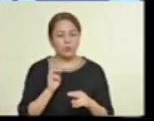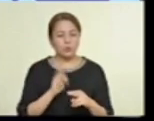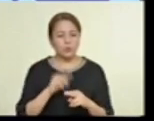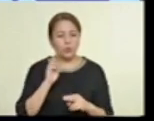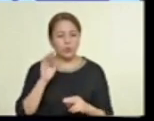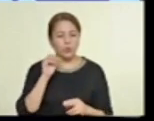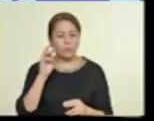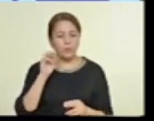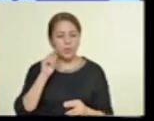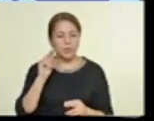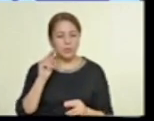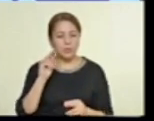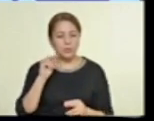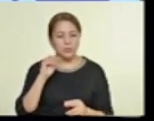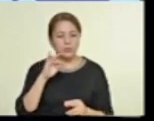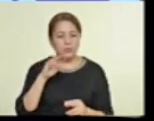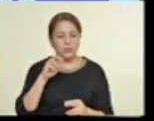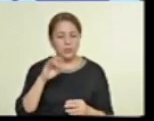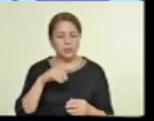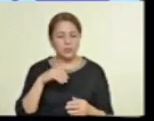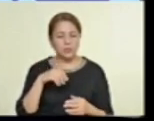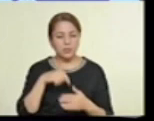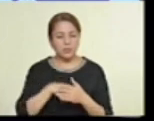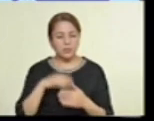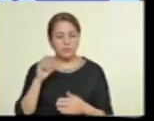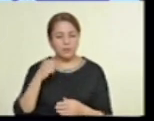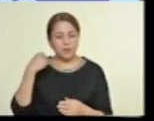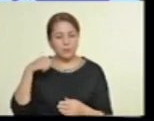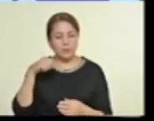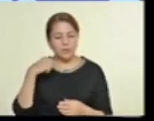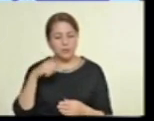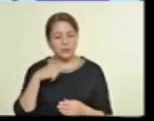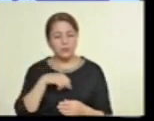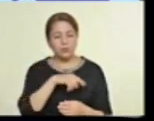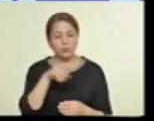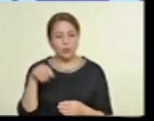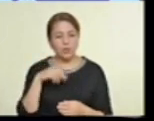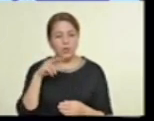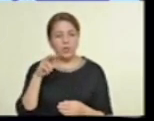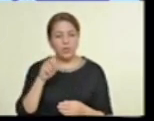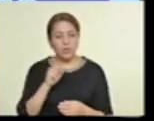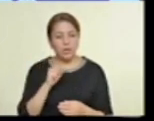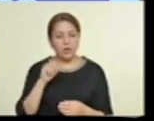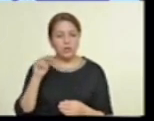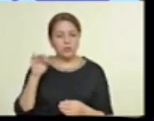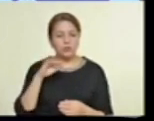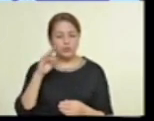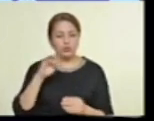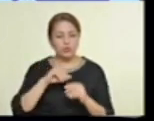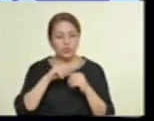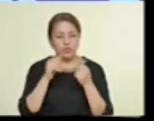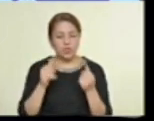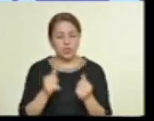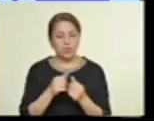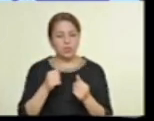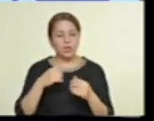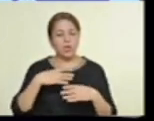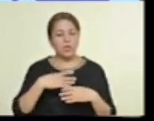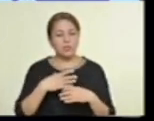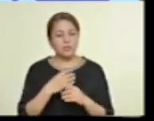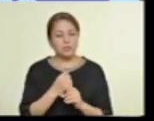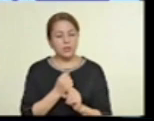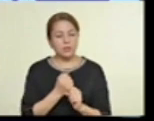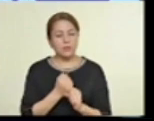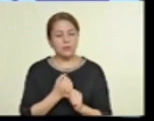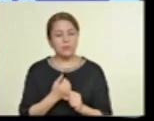kiradi va badiy uslubda ushbu ko'makchilar la, chun shaklida qisqargan